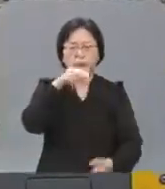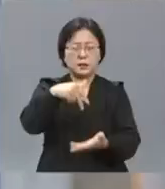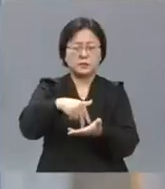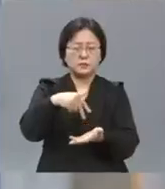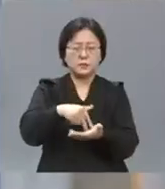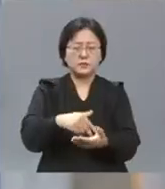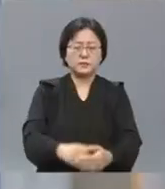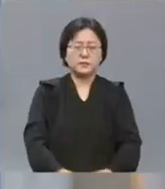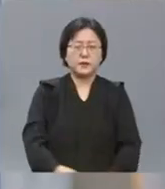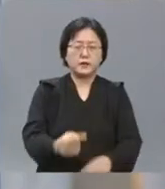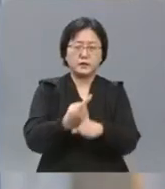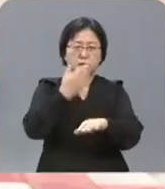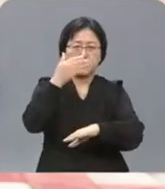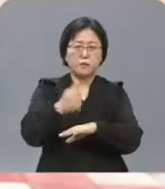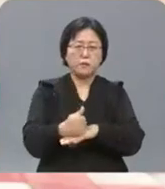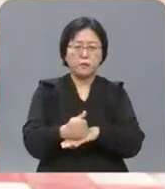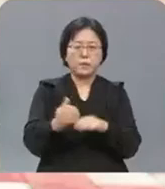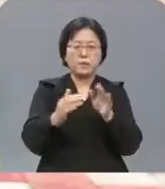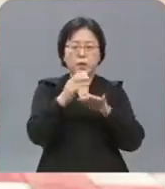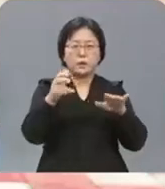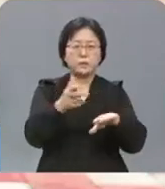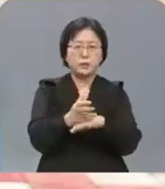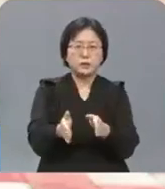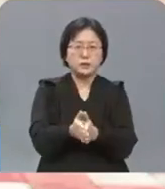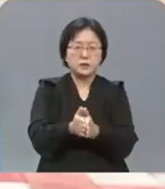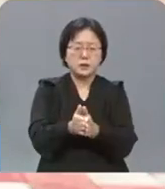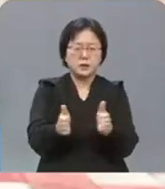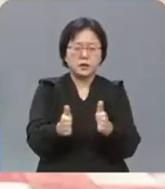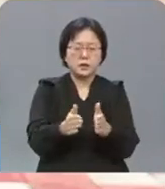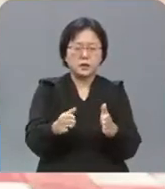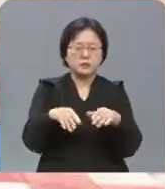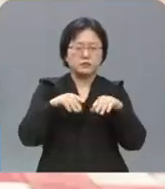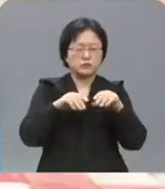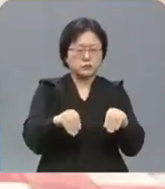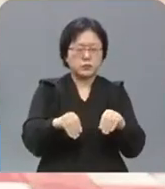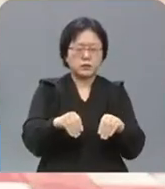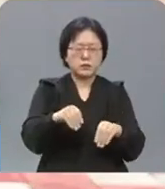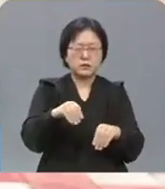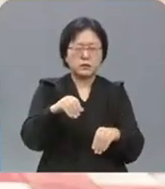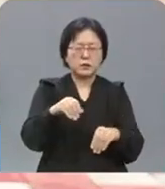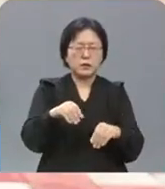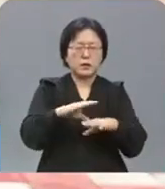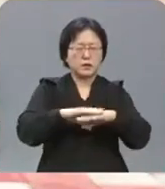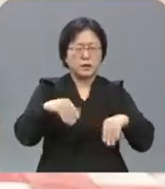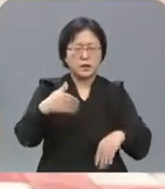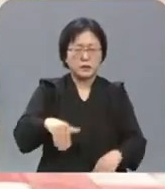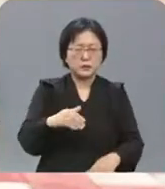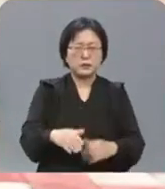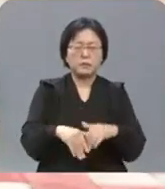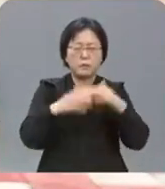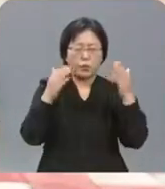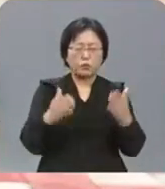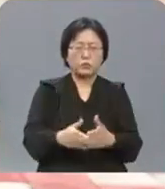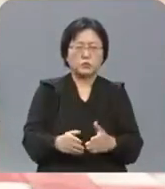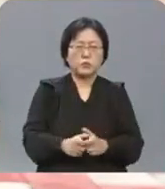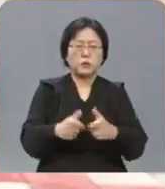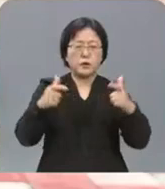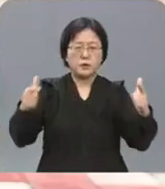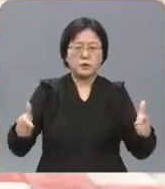입장입니다. 지난해 말 일부 마을버스에서 시작된 파행 운영 사태가 해결되지 않고 광주 마을버스 전체로